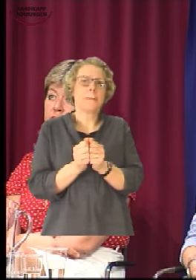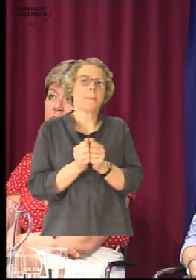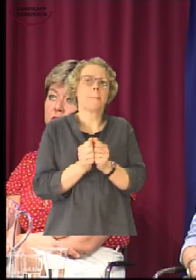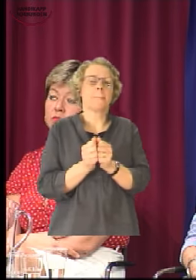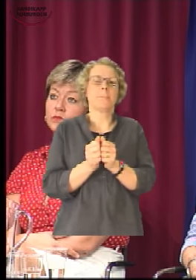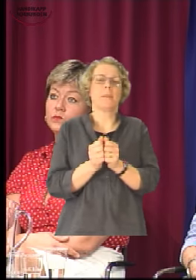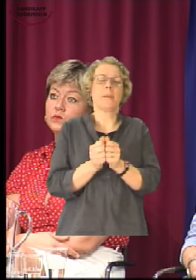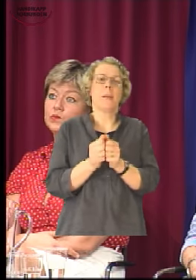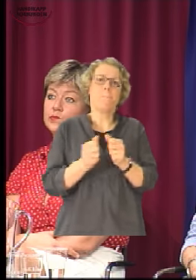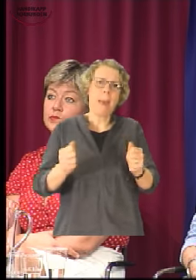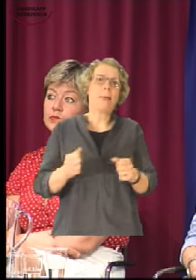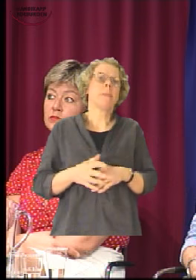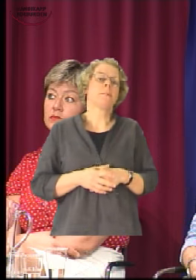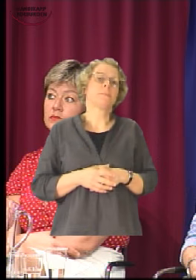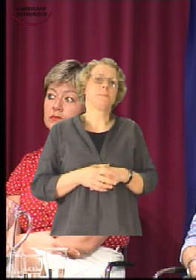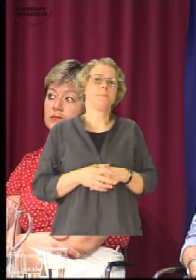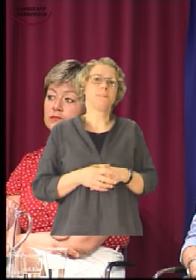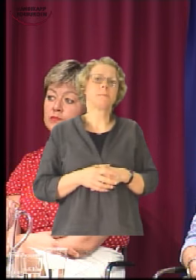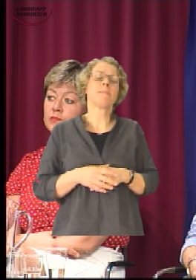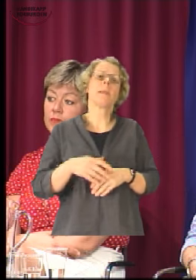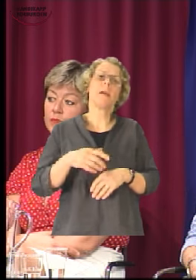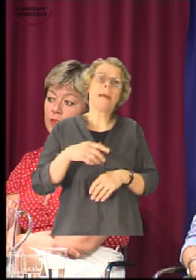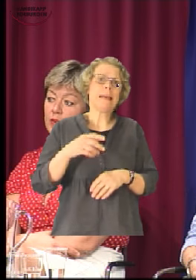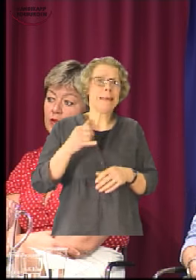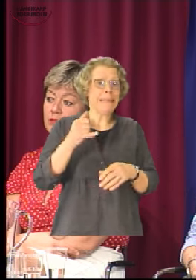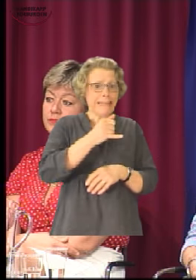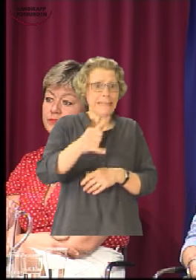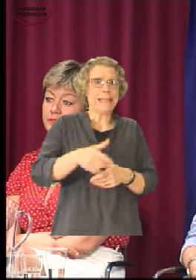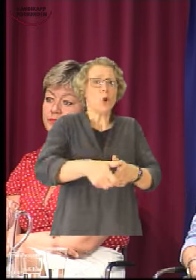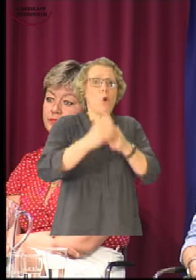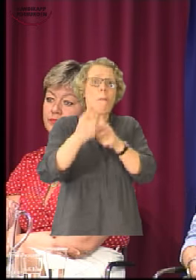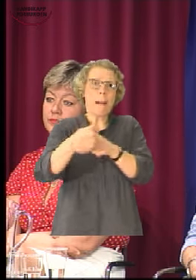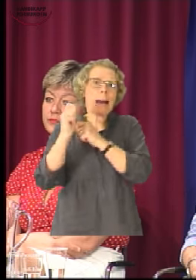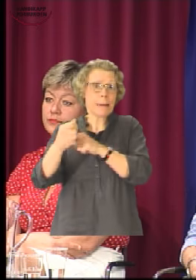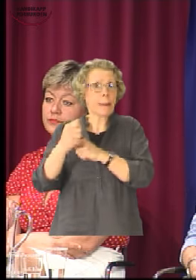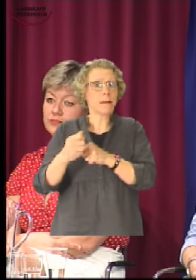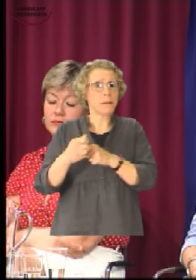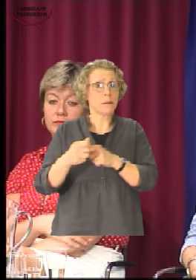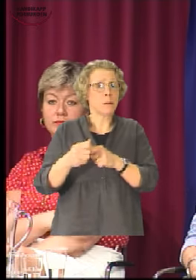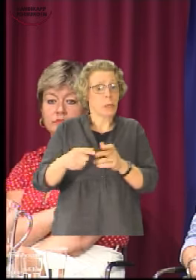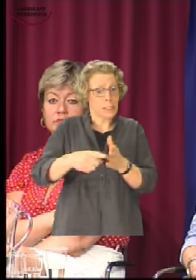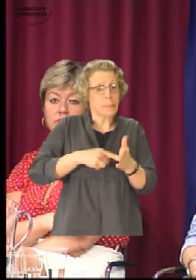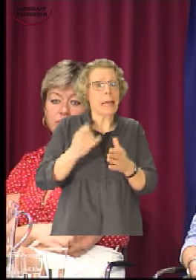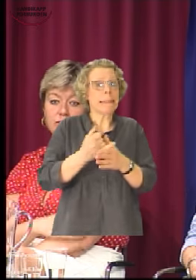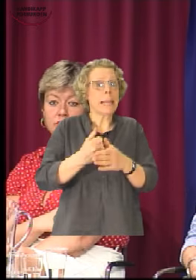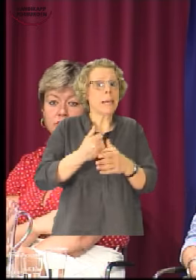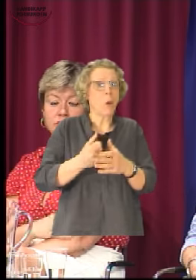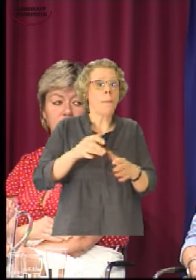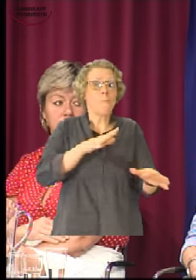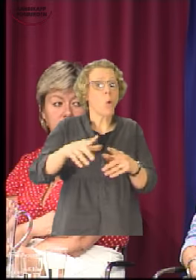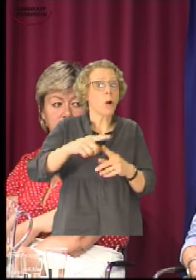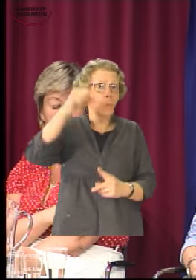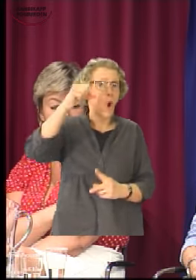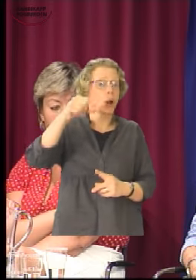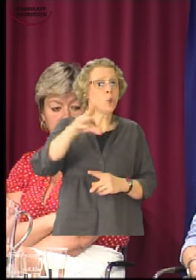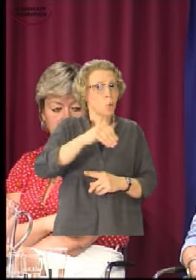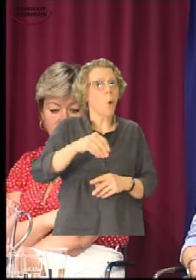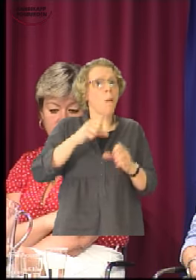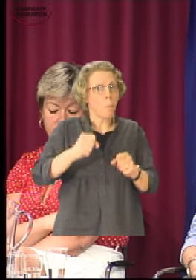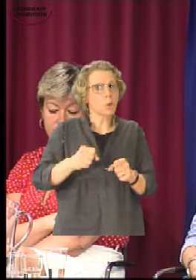viktigt att man i upphandlingarna här, inte minst inom vårdvalet, att man skapar incitament,